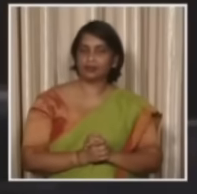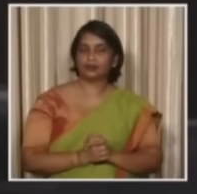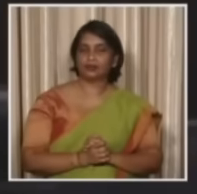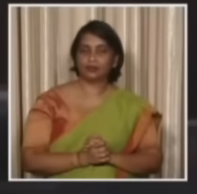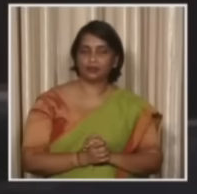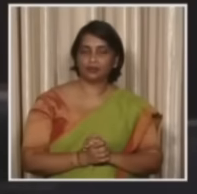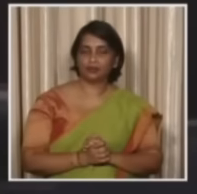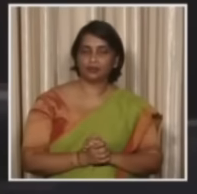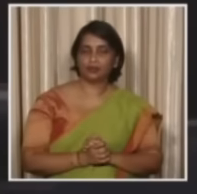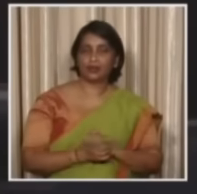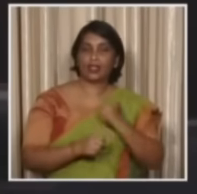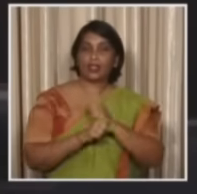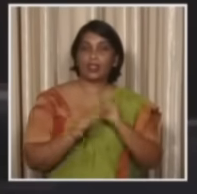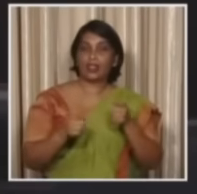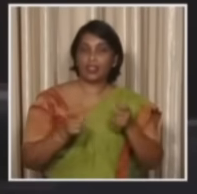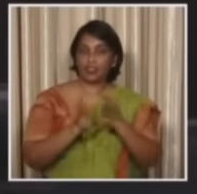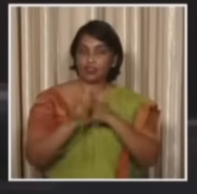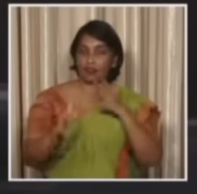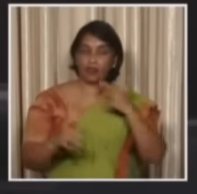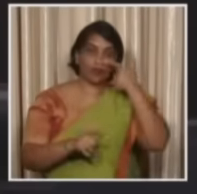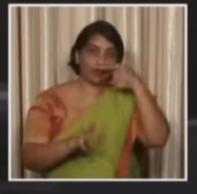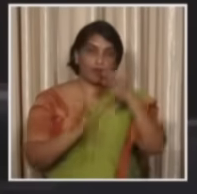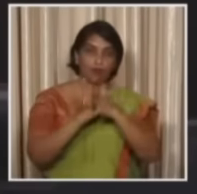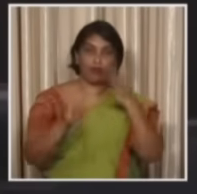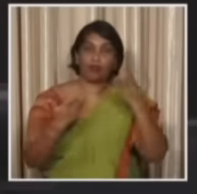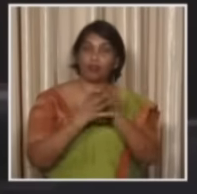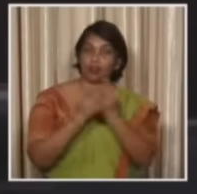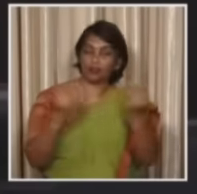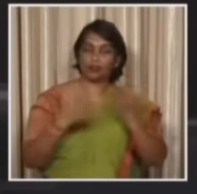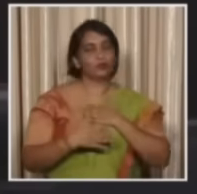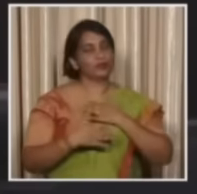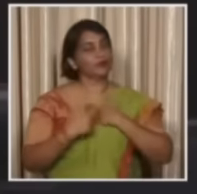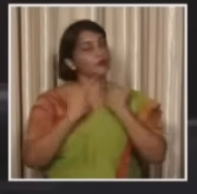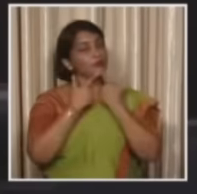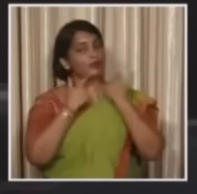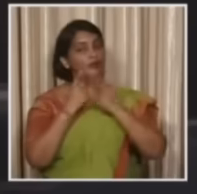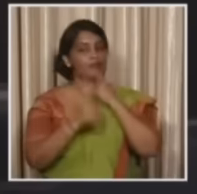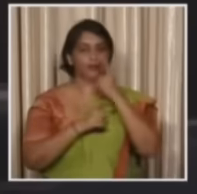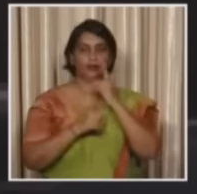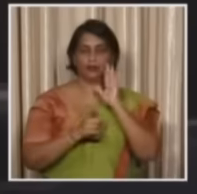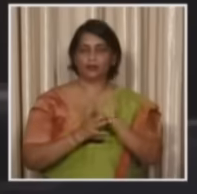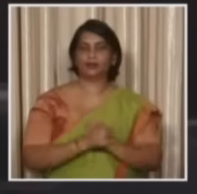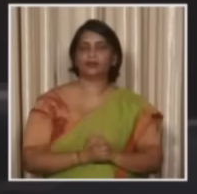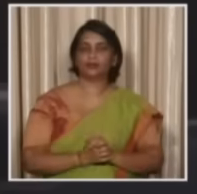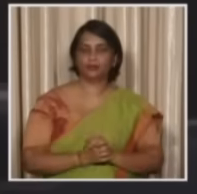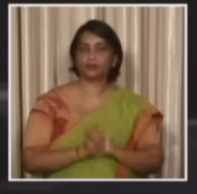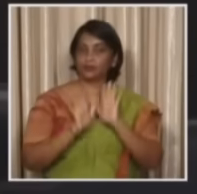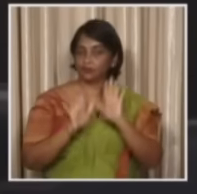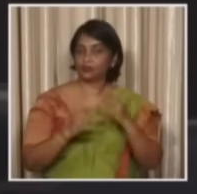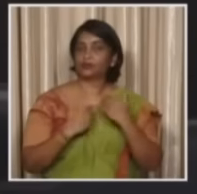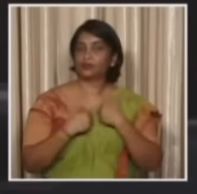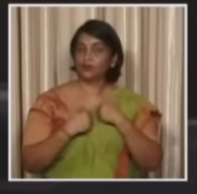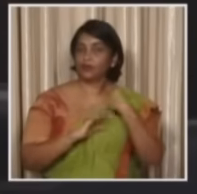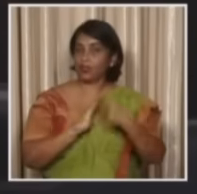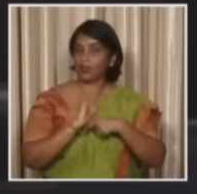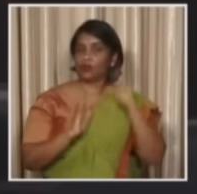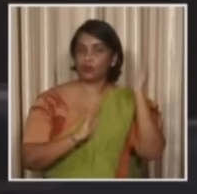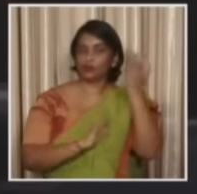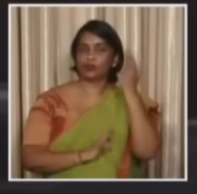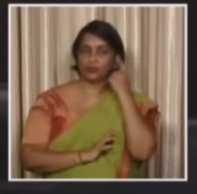දැන් ගෑස් පෝලින් තෙල් පෝලින් නැති කරේ මමයි කියලා මහලොකුවට කයිවාරු ගහන. හැබැයි අපි රටේ කවුරුත්